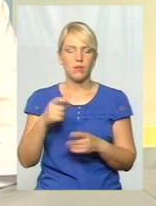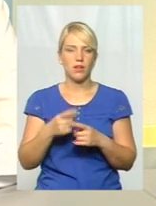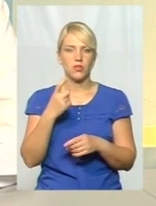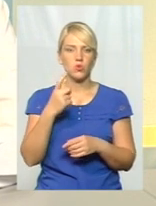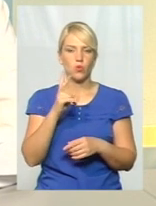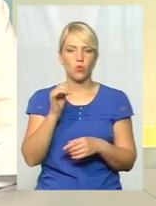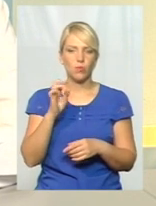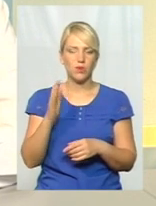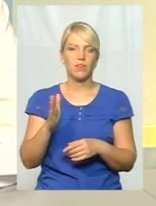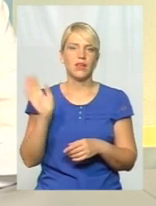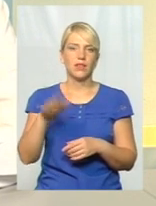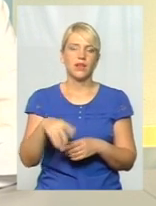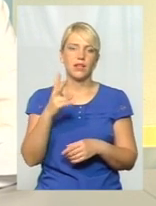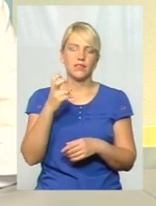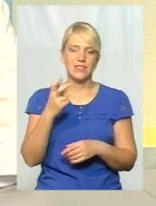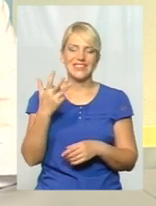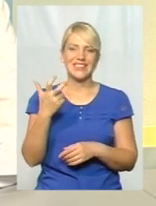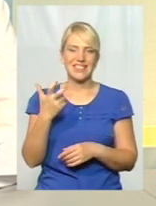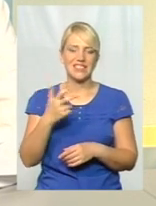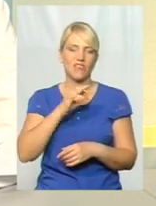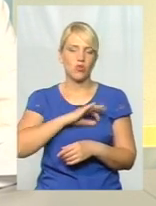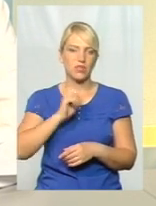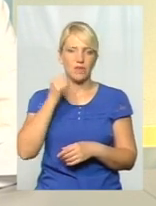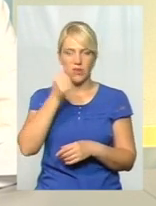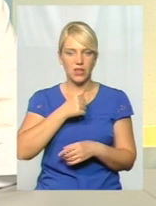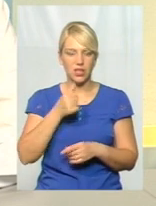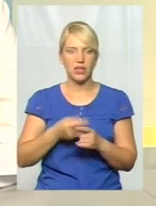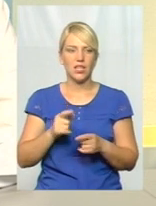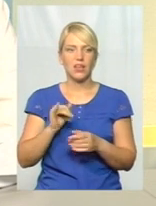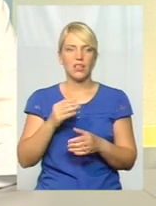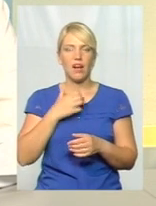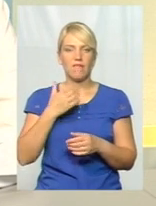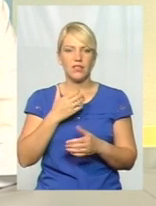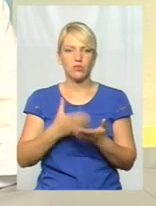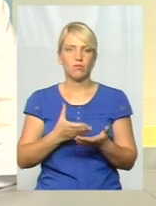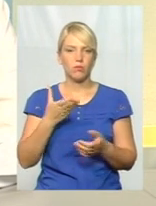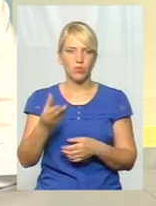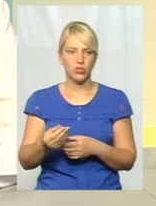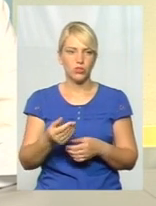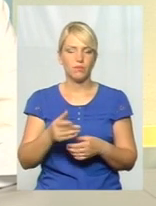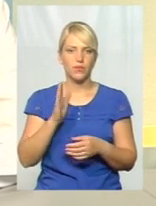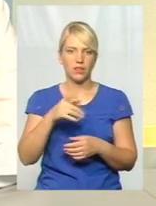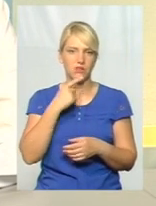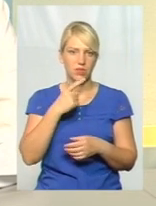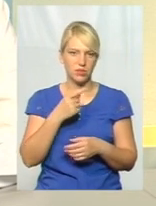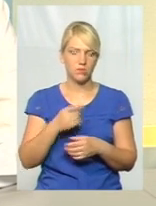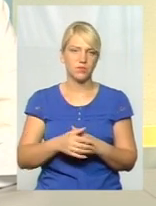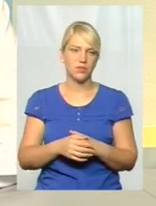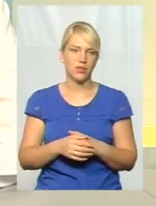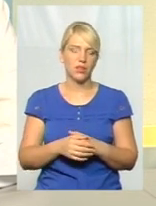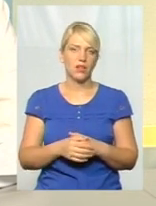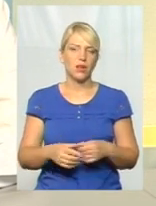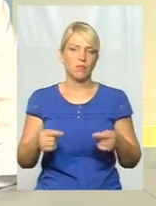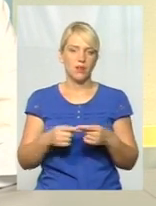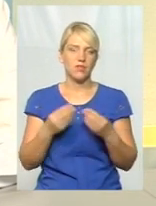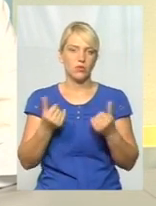нехай 200, 300, 400 на рік використовує, і сьогодні вартість, тобто він авансом проплачує, будемо казати, певні кошти,